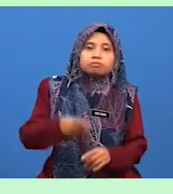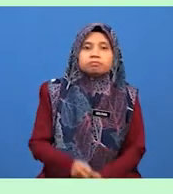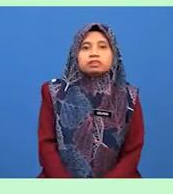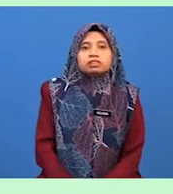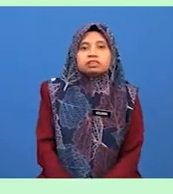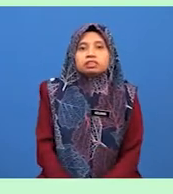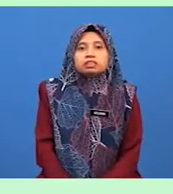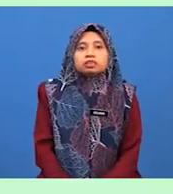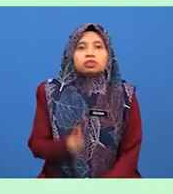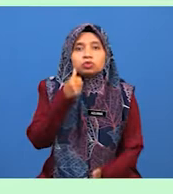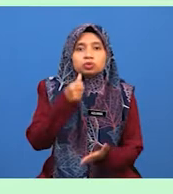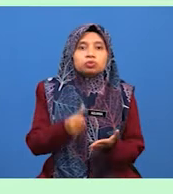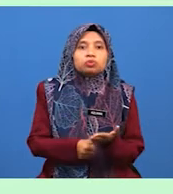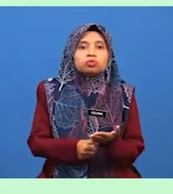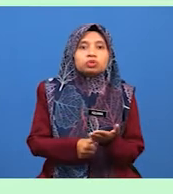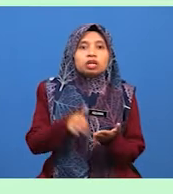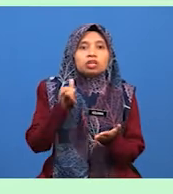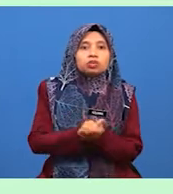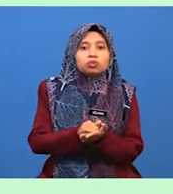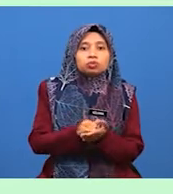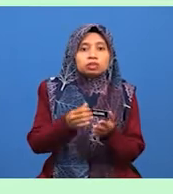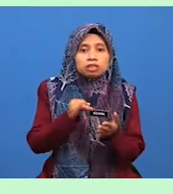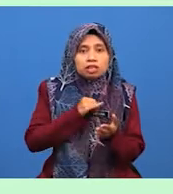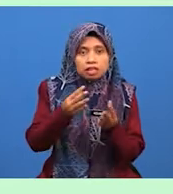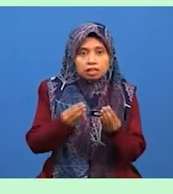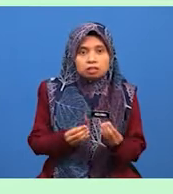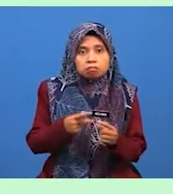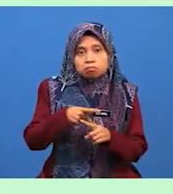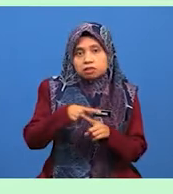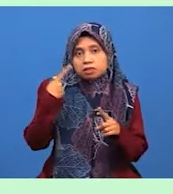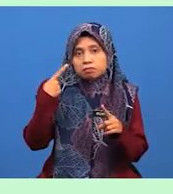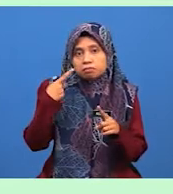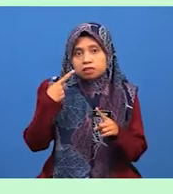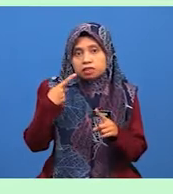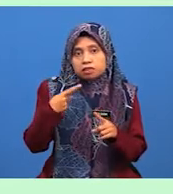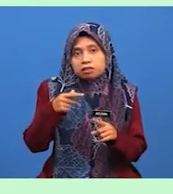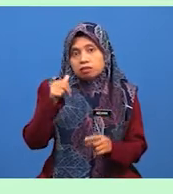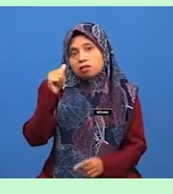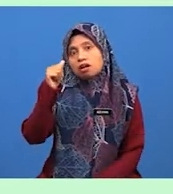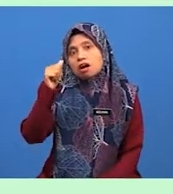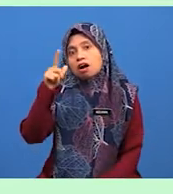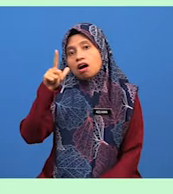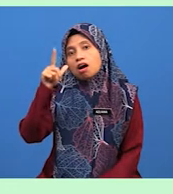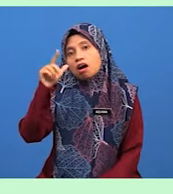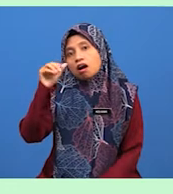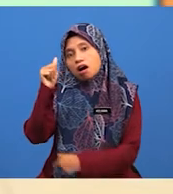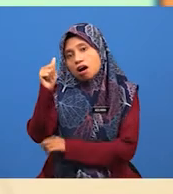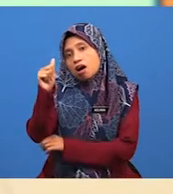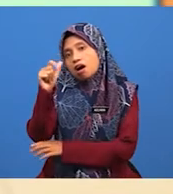daripada. Surat itu saya terima daripada Alia.